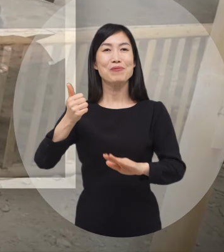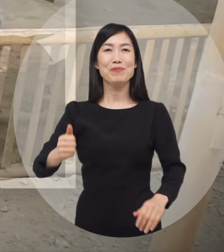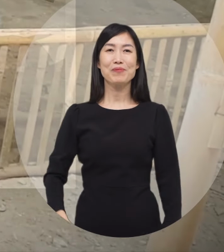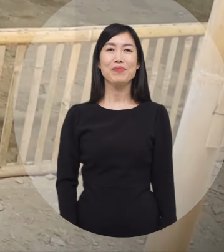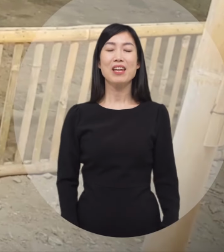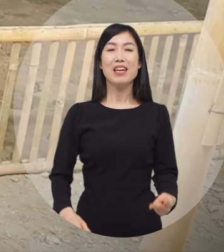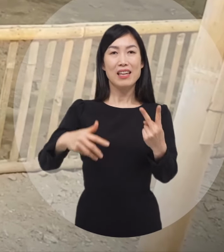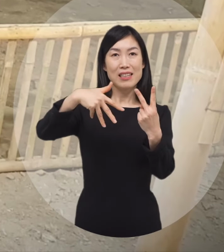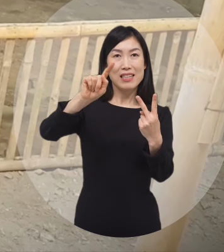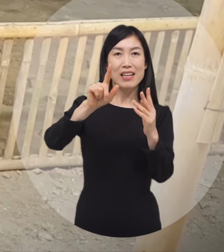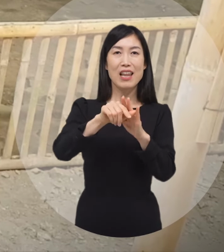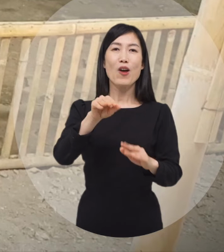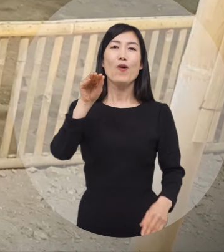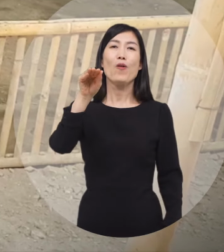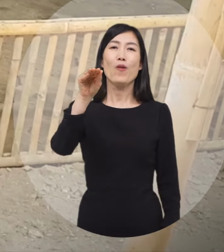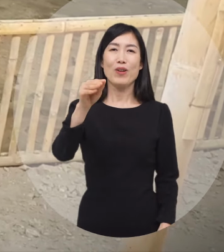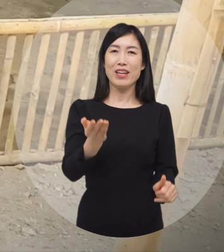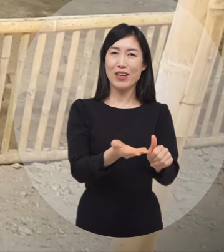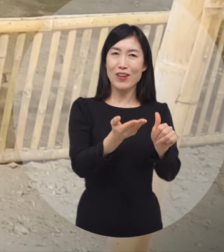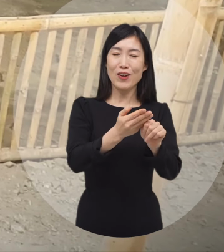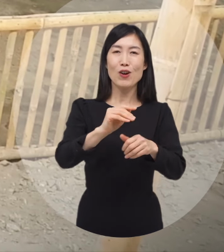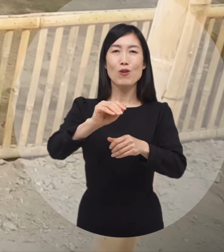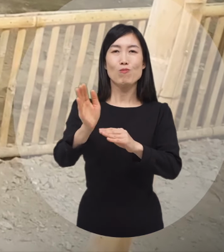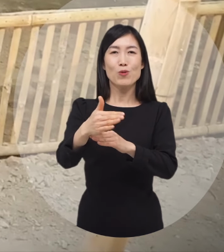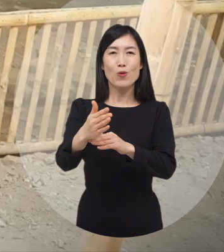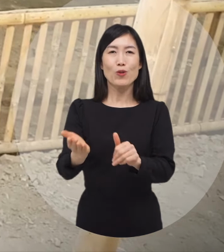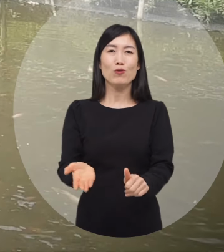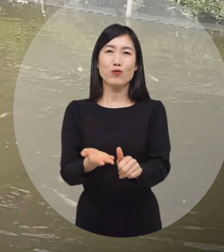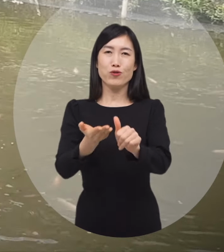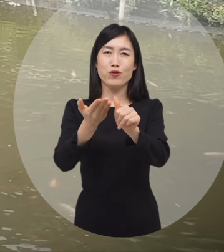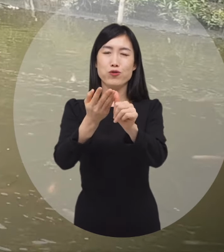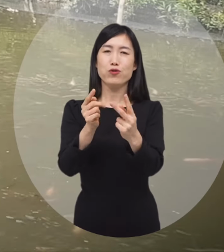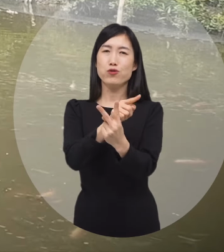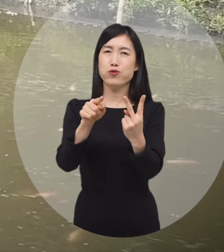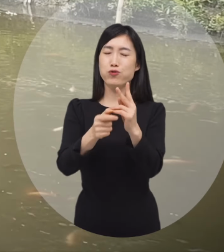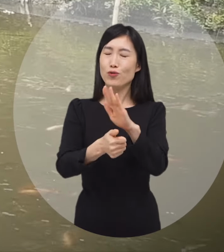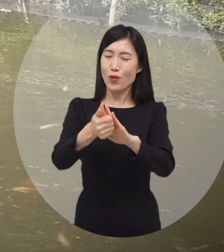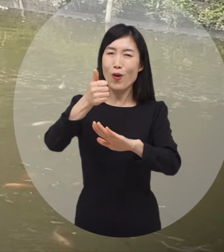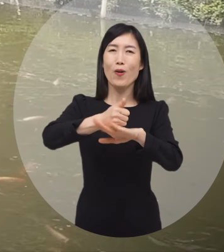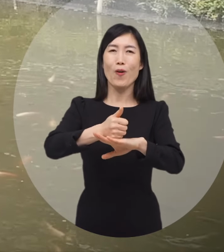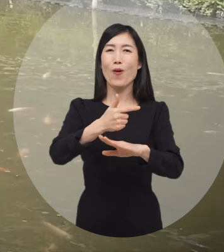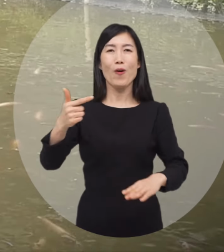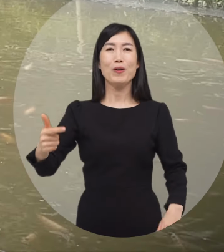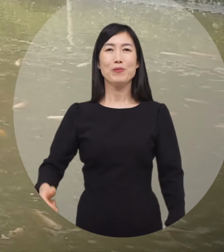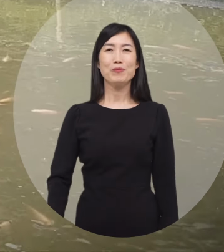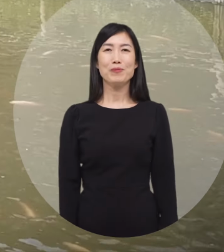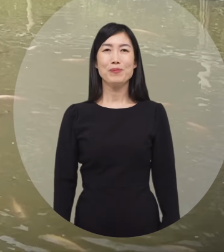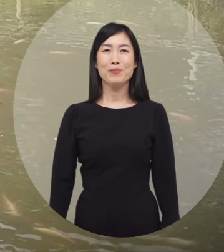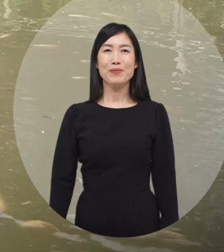2차 년도 사업에선 오리 사육과 물고기 양식 훈련에서 가장 높은 효과가 나타났는데요.